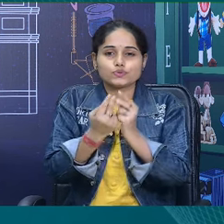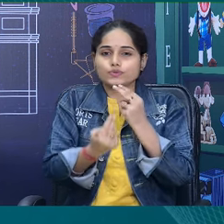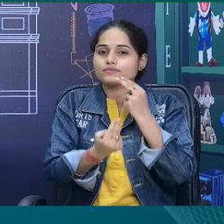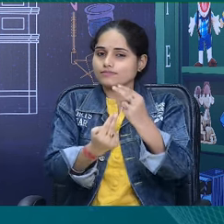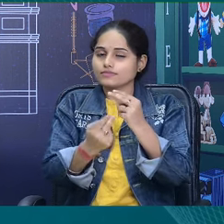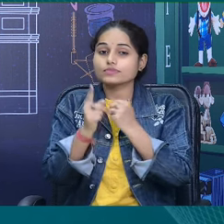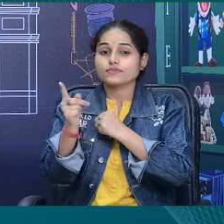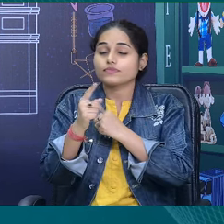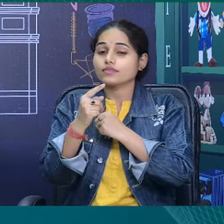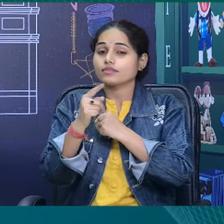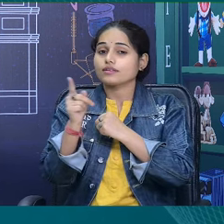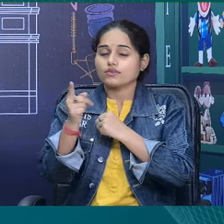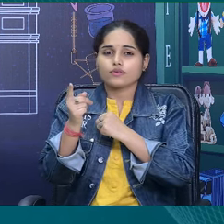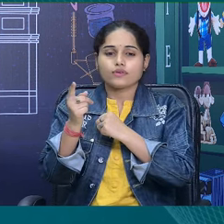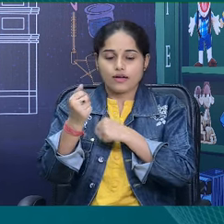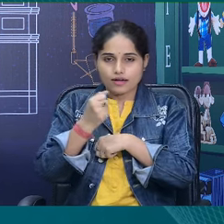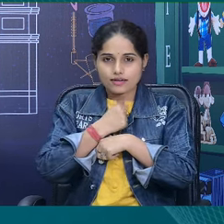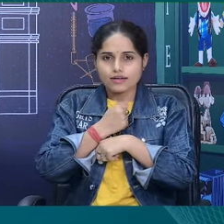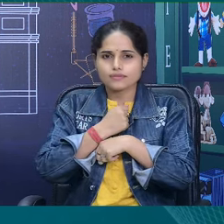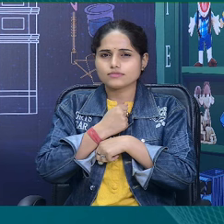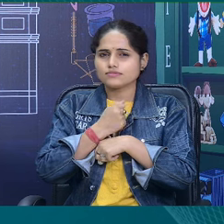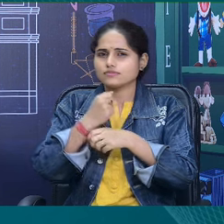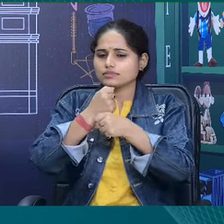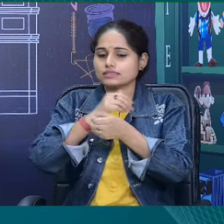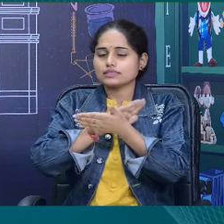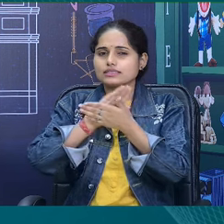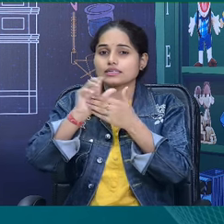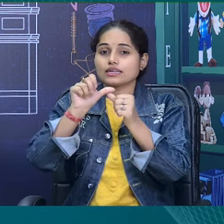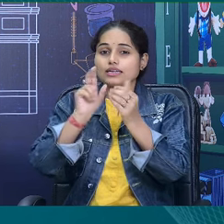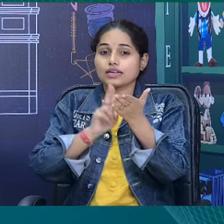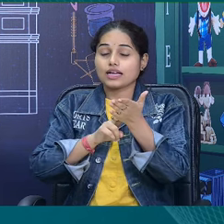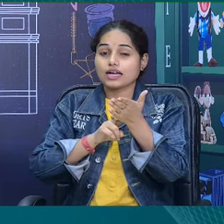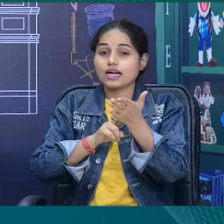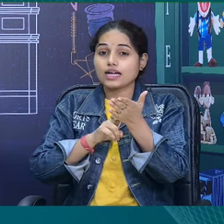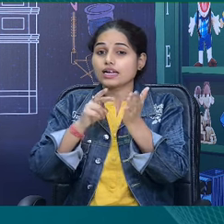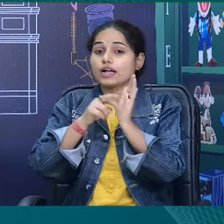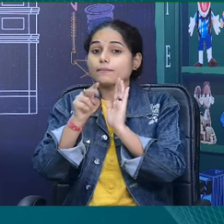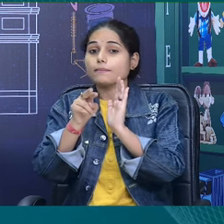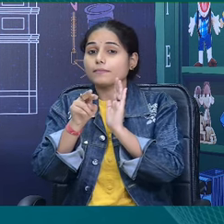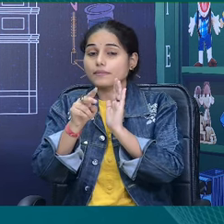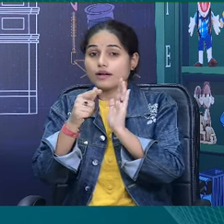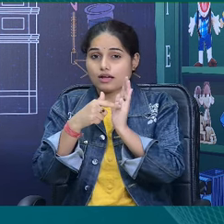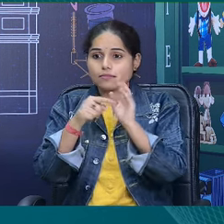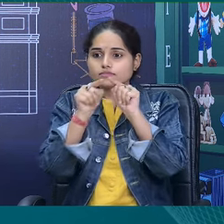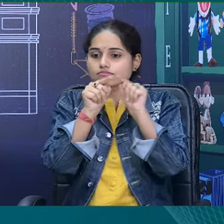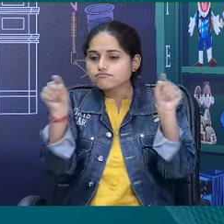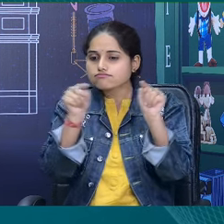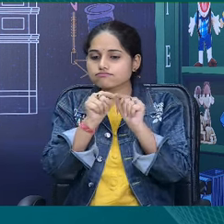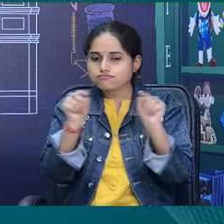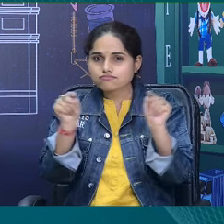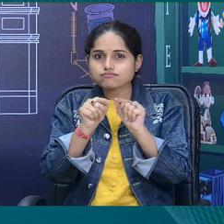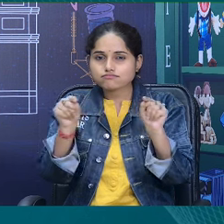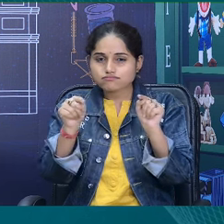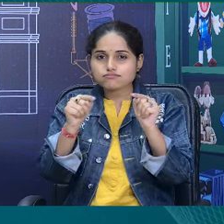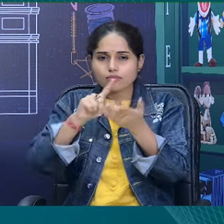इन्होंने बेसिकली सर जो हमारी घन जिसको हम कहते हैं घन का अर्थ होता है जिसमें हमारी लाइंस और ज्योमेट्री